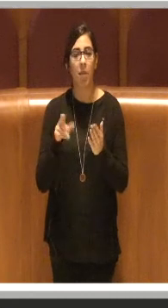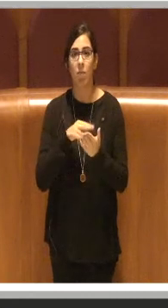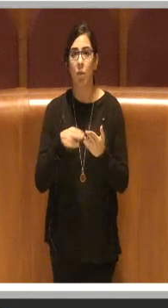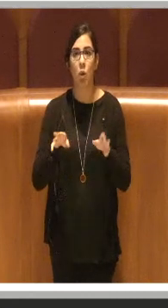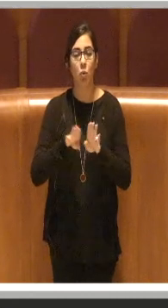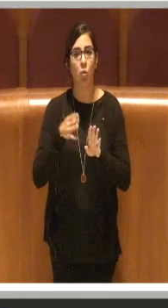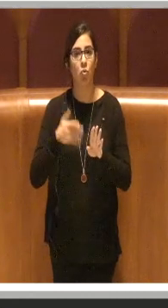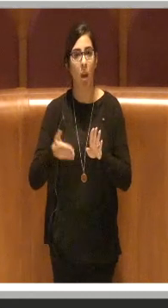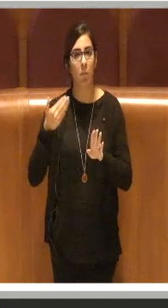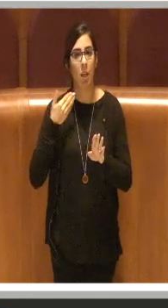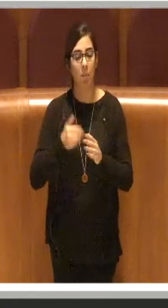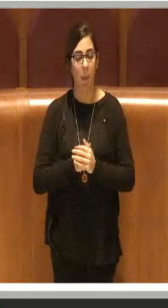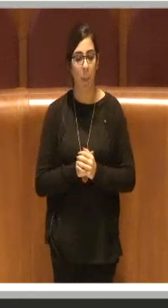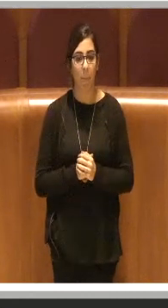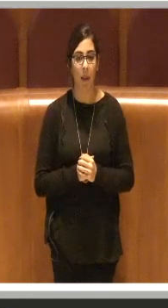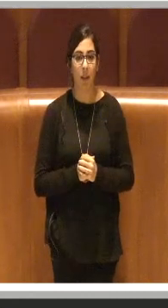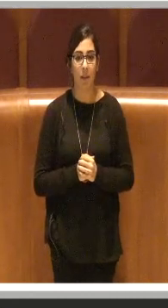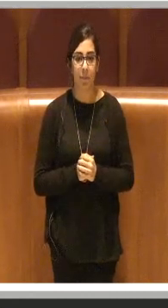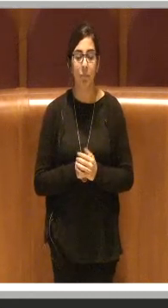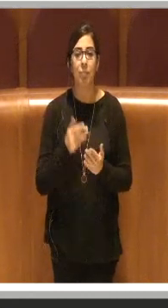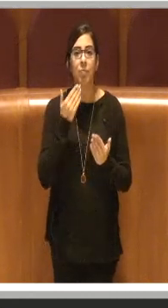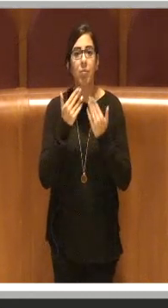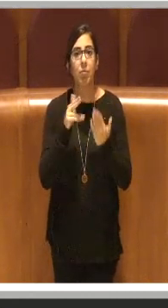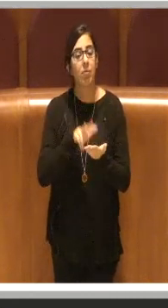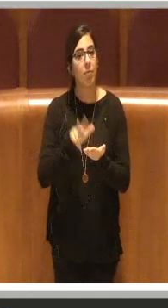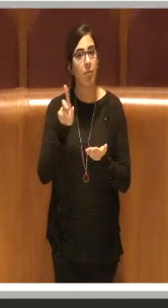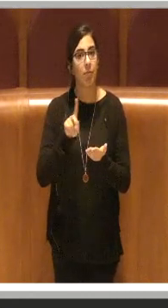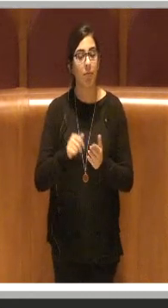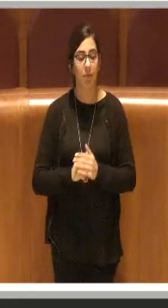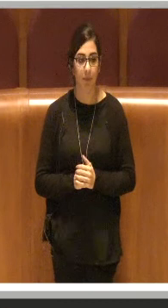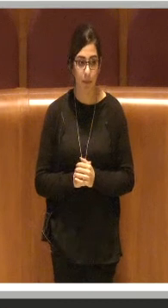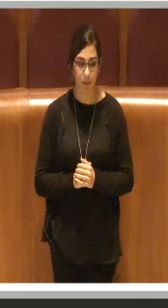da diverso tempo. L'assemblea non approva.